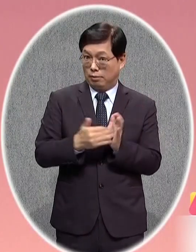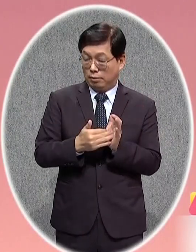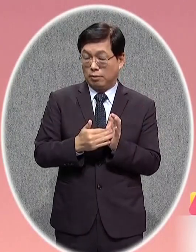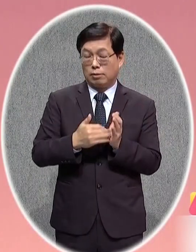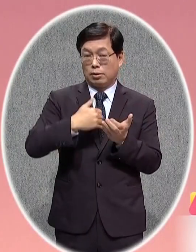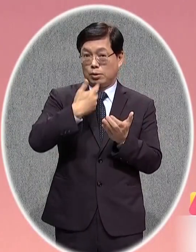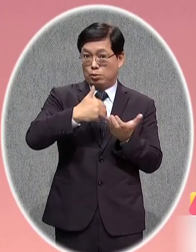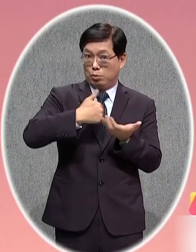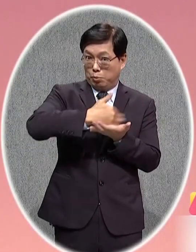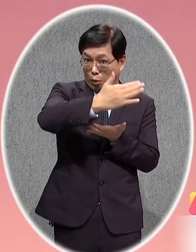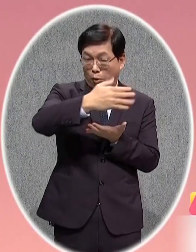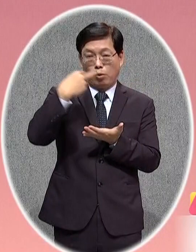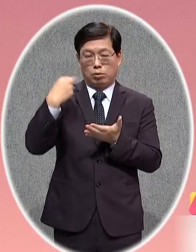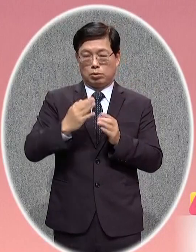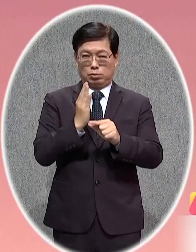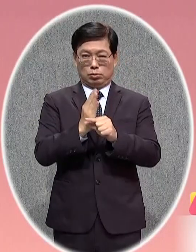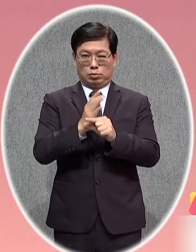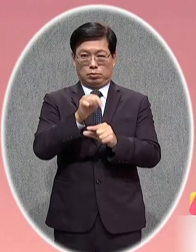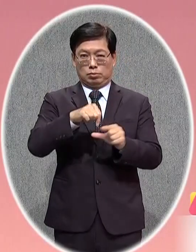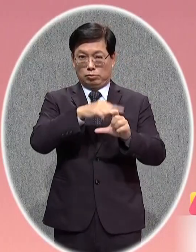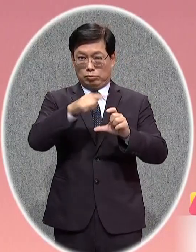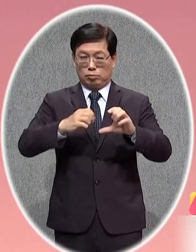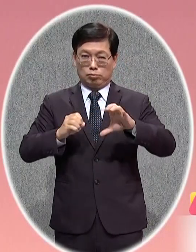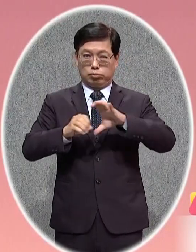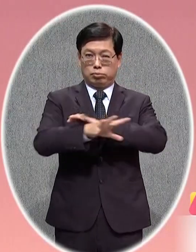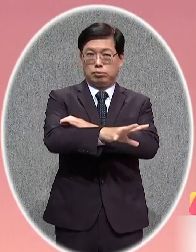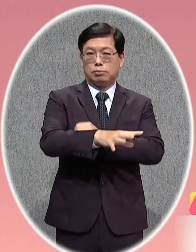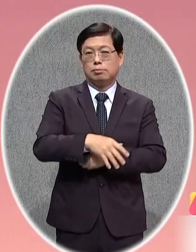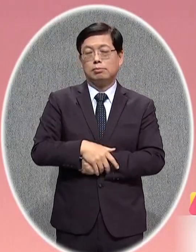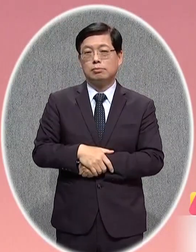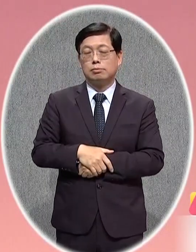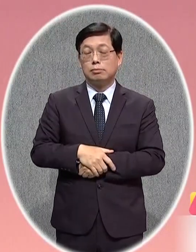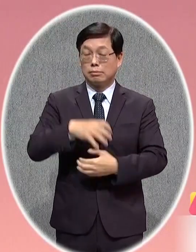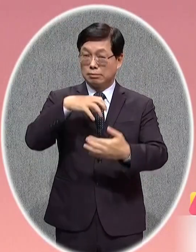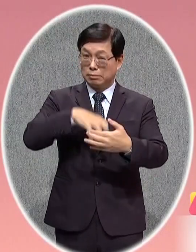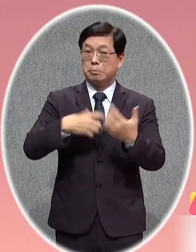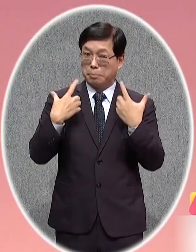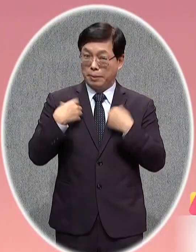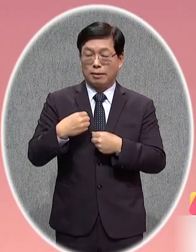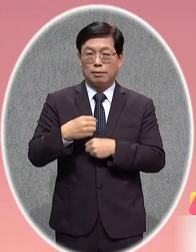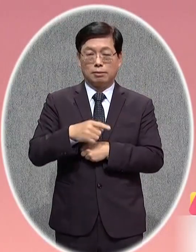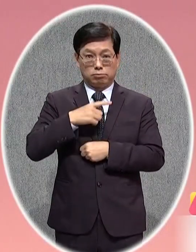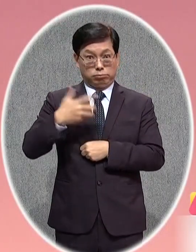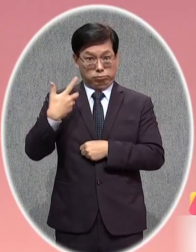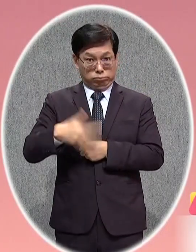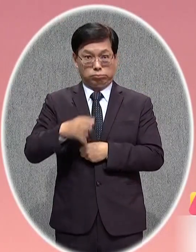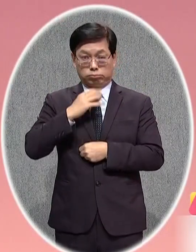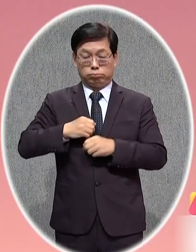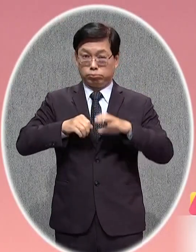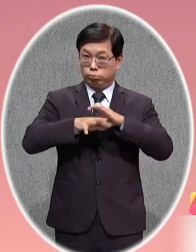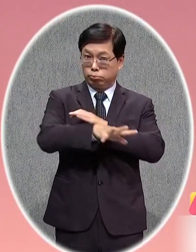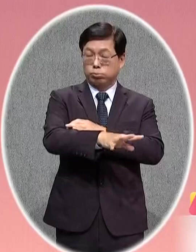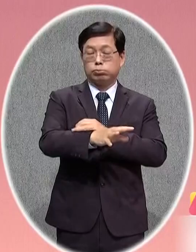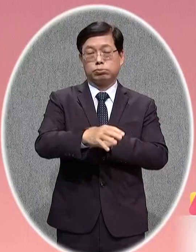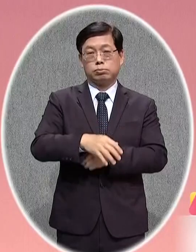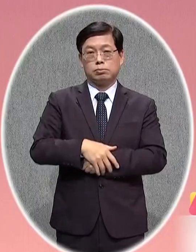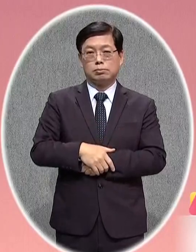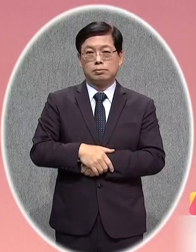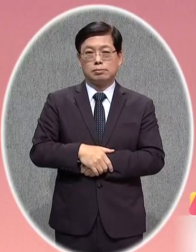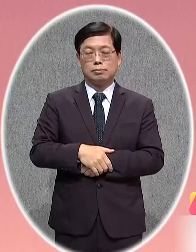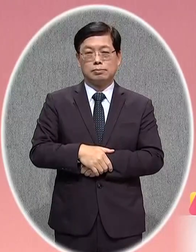它的出水口需要从正中间这个出水口排出去，然后理论上它的这个水流会流出去的一个状